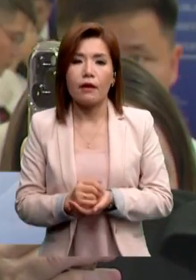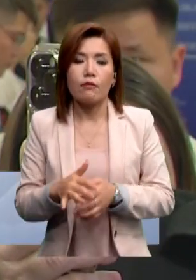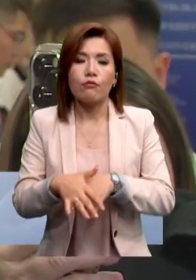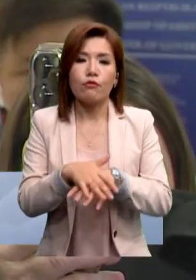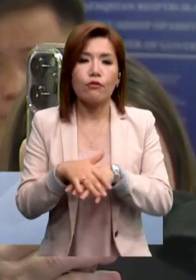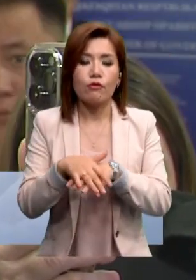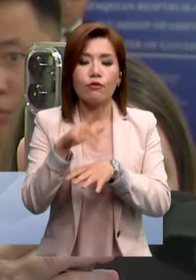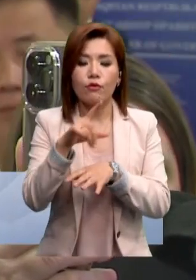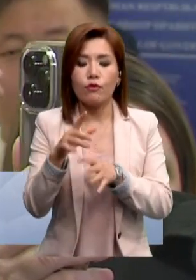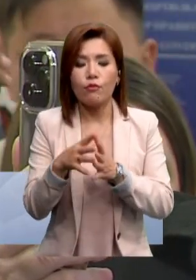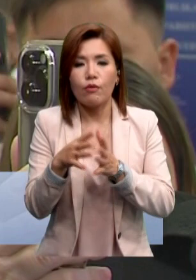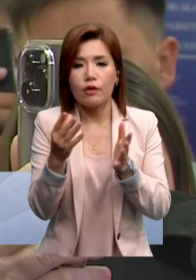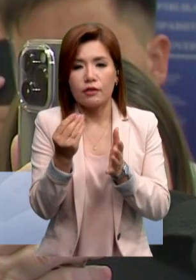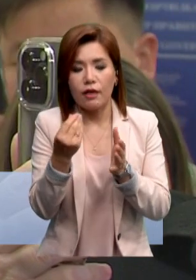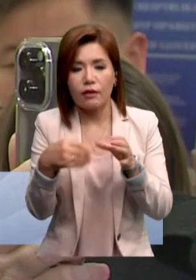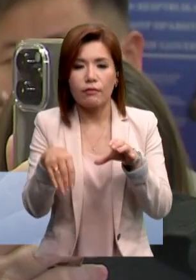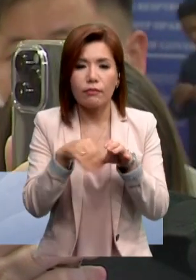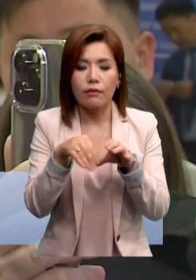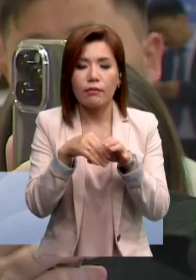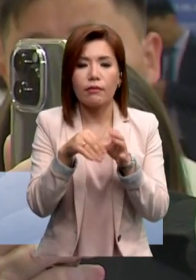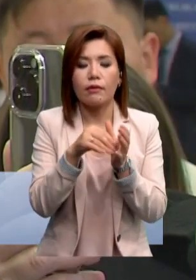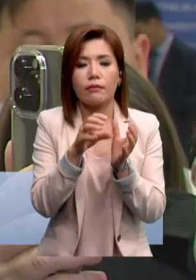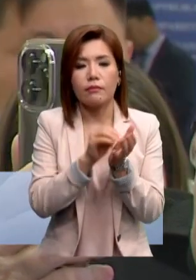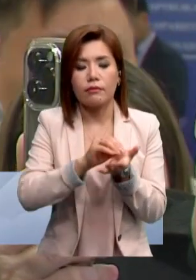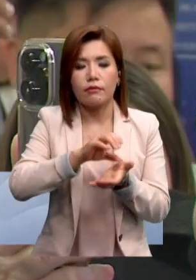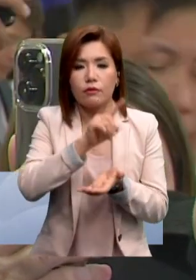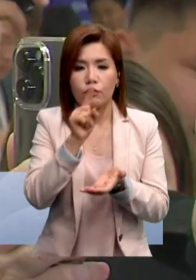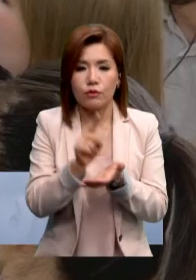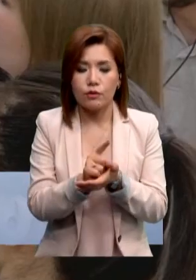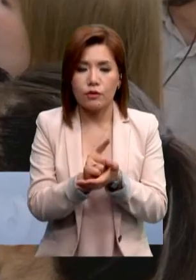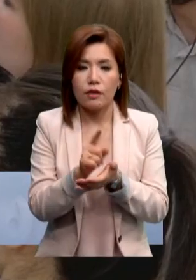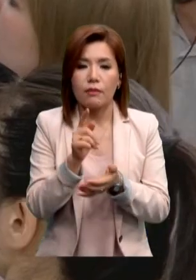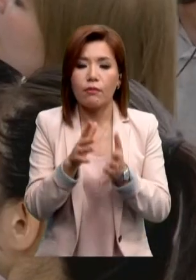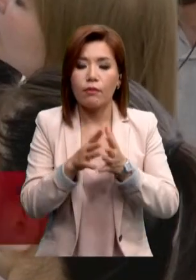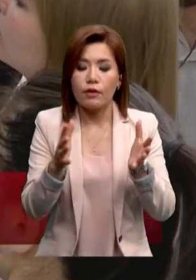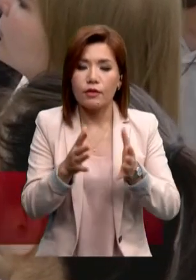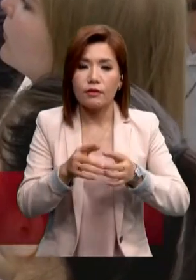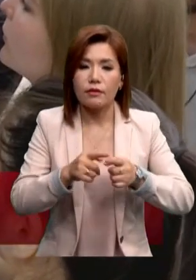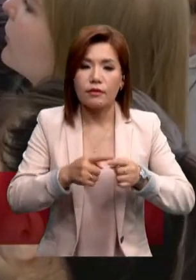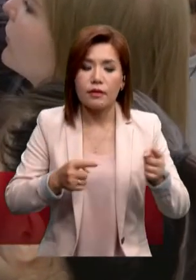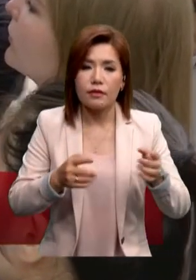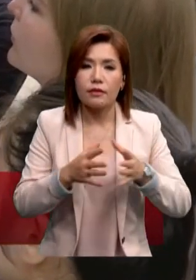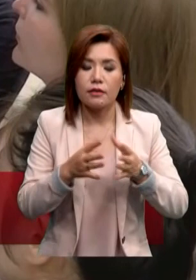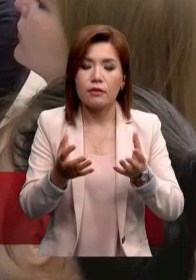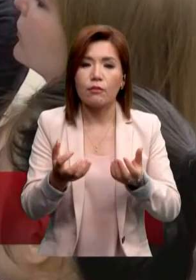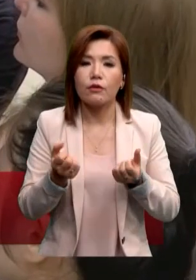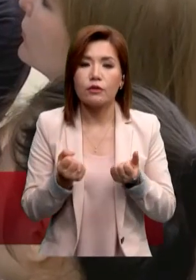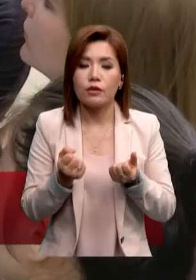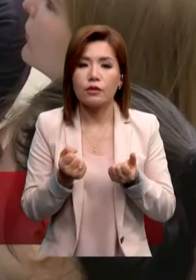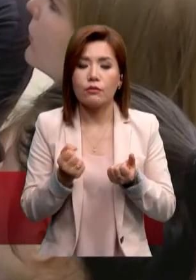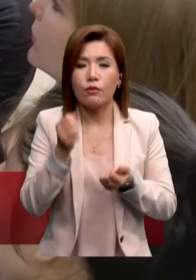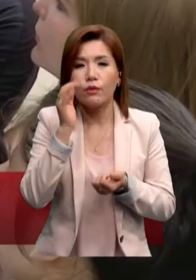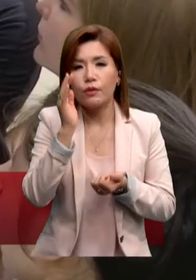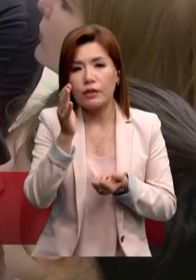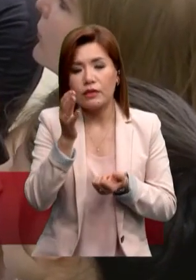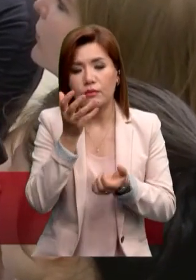накапливали деньги И постепенно солидарная система должна была уйти большая часть должны были получать Ну в будущем